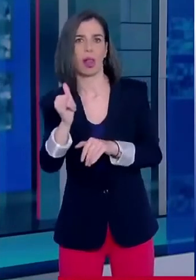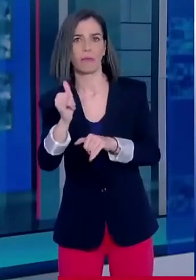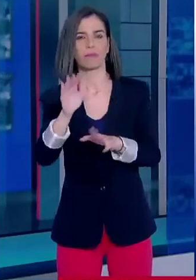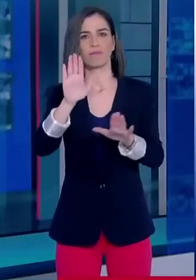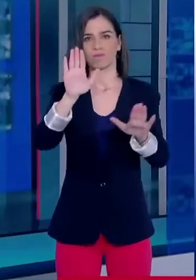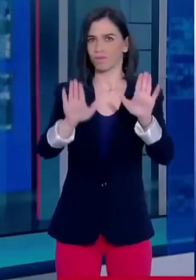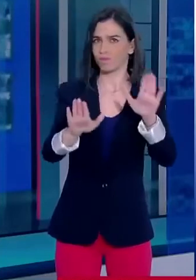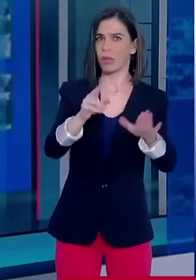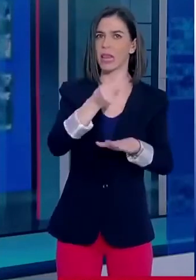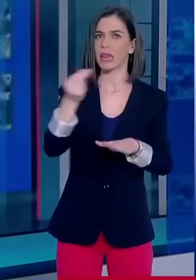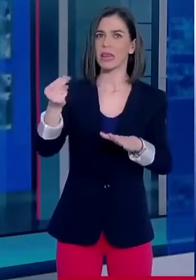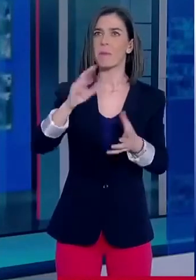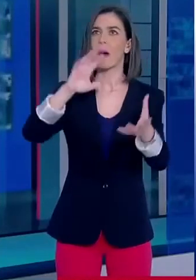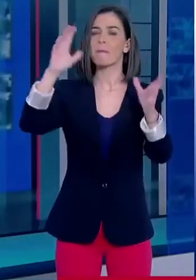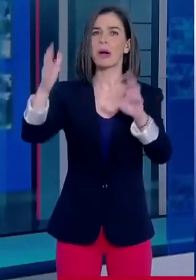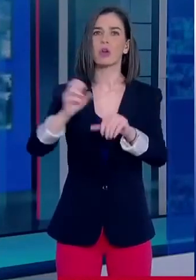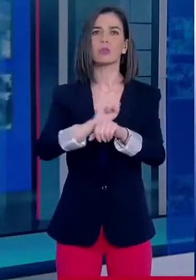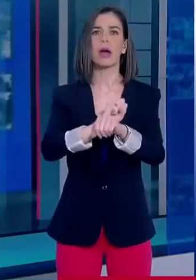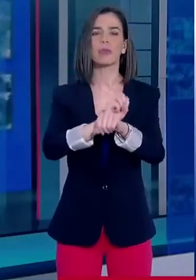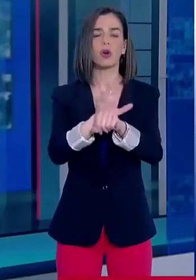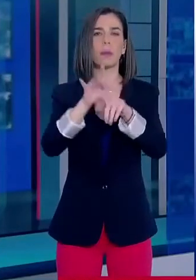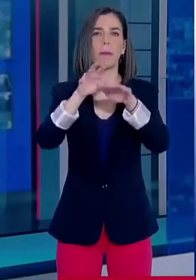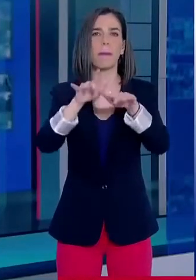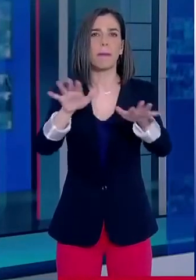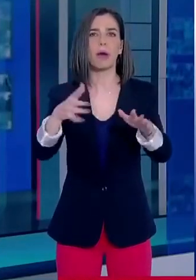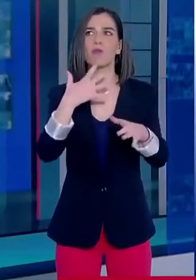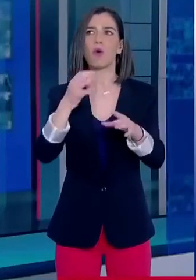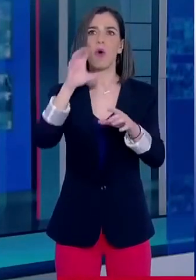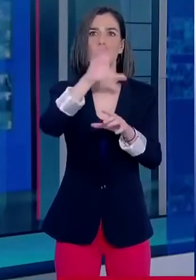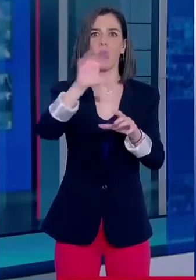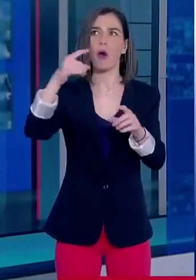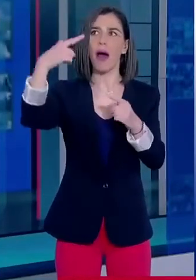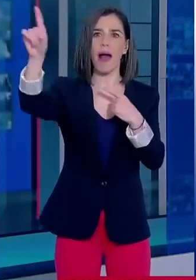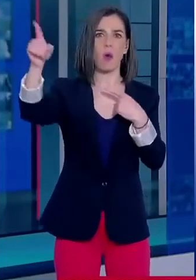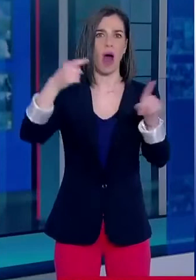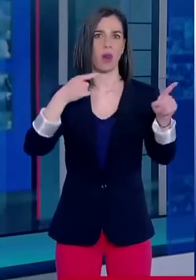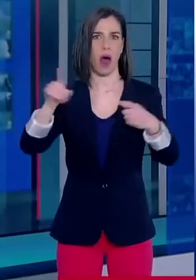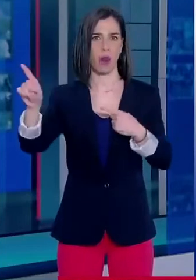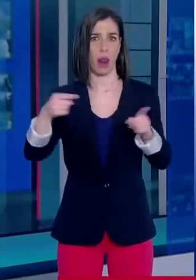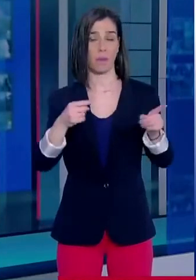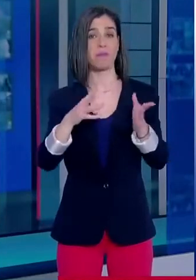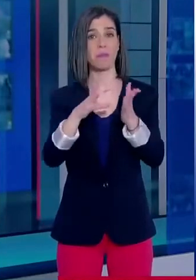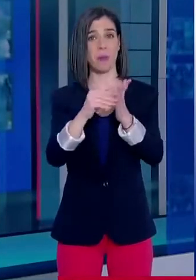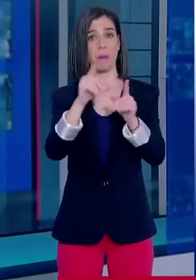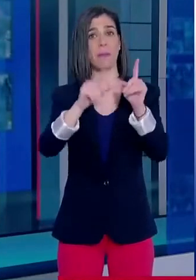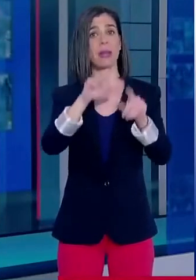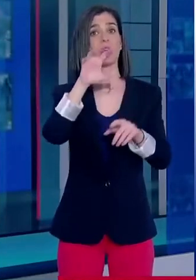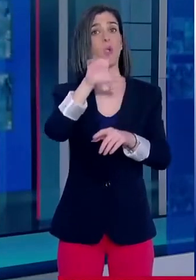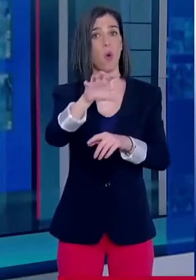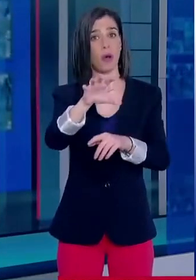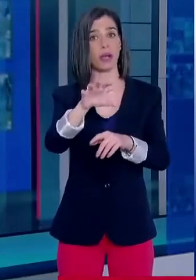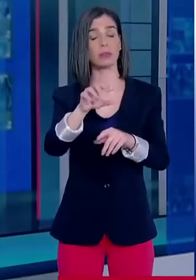κανείς χειρίζεται το θέμα της παγκόσμιας κυκλοφορίας του ιού, γιατί υπάρχουν διαφορές από χώρα σε χώρα. Και κάποιες χώρες έχει κυκλοφορήσει